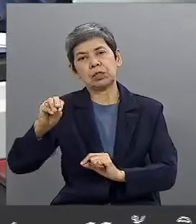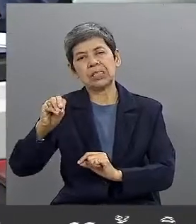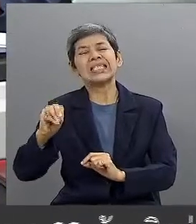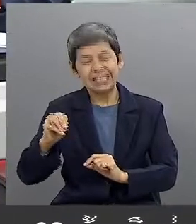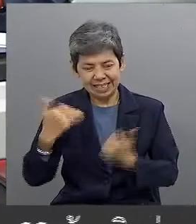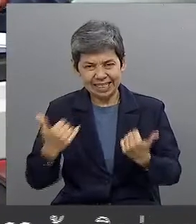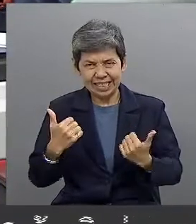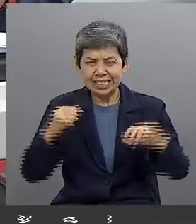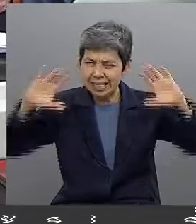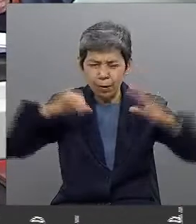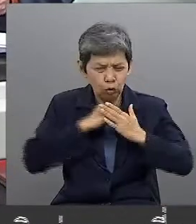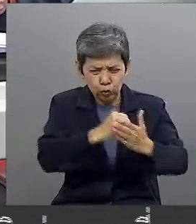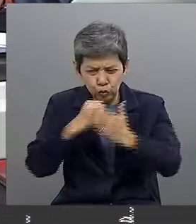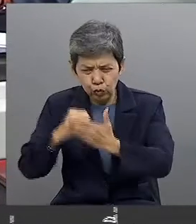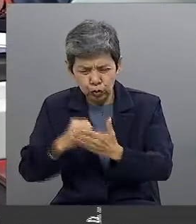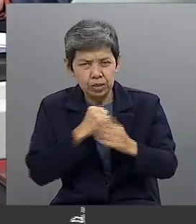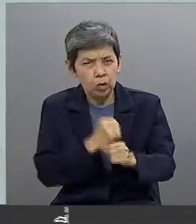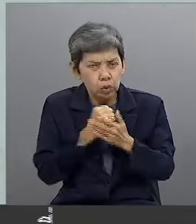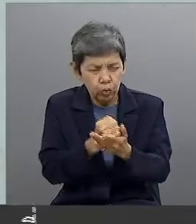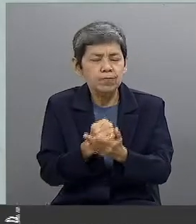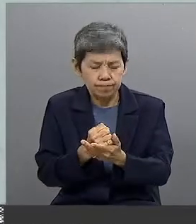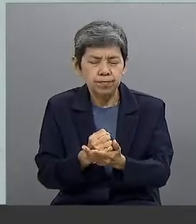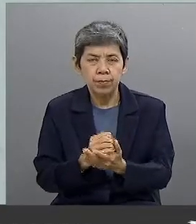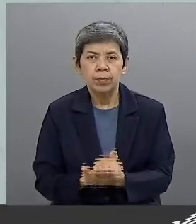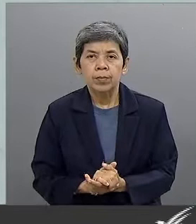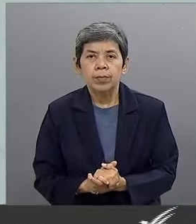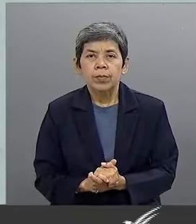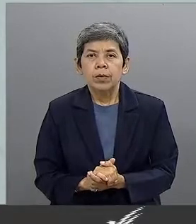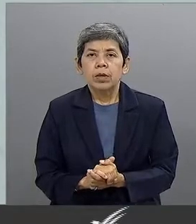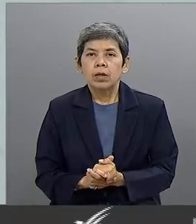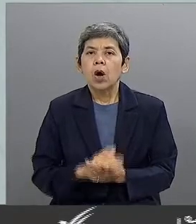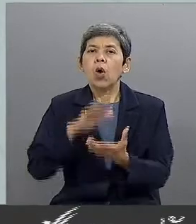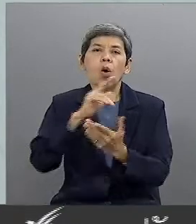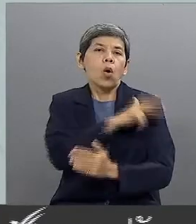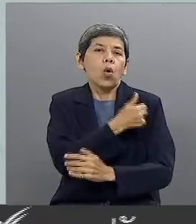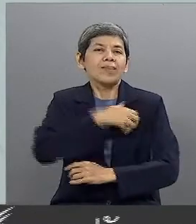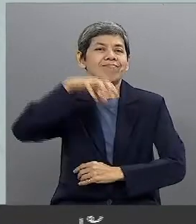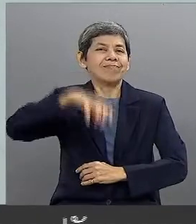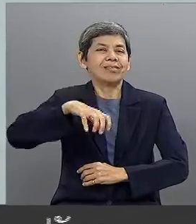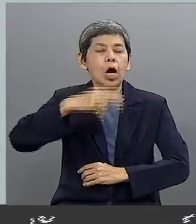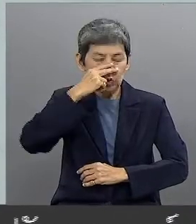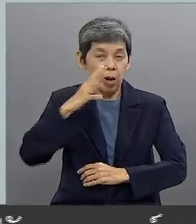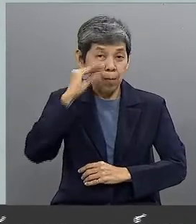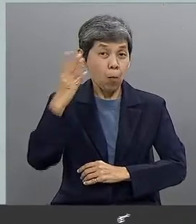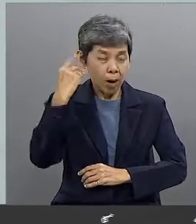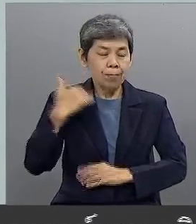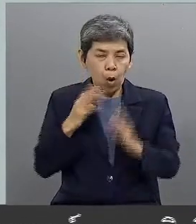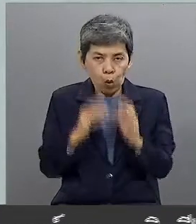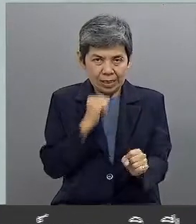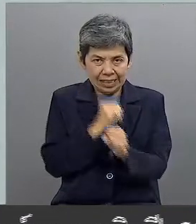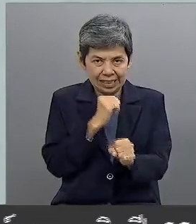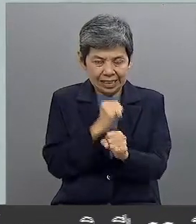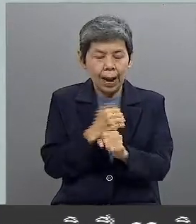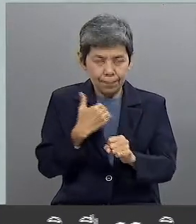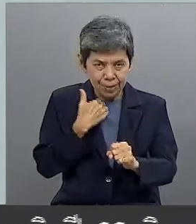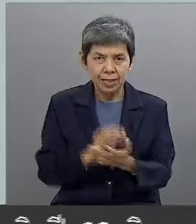ระดมกำลังเข้าช่วยเหลือผู้ประสบภัยกันอย่างต่อเนื่องโดยเฉพาะที่โรงพยาบาลมหาราชค่ะเมื่อคืนนี้เจ้าหน้าที่ระดมกำลังนำกระสอบทร